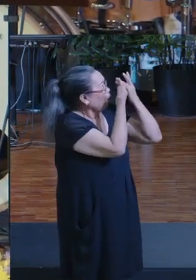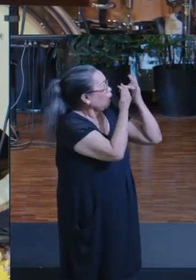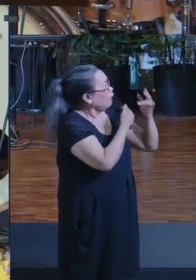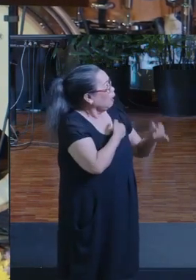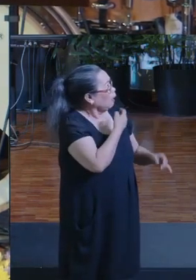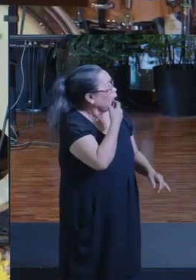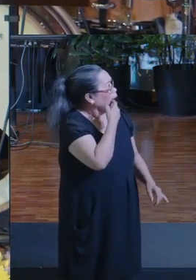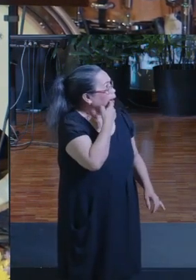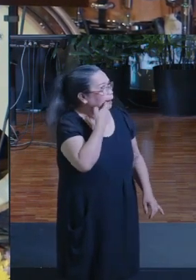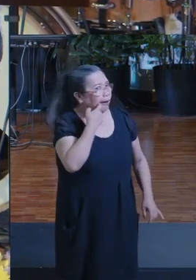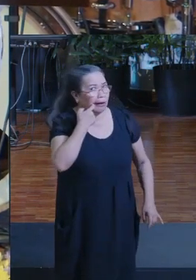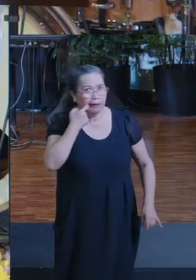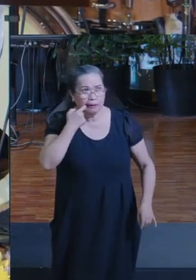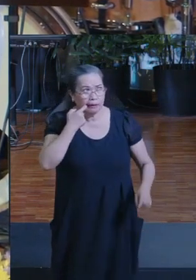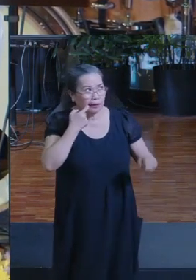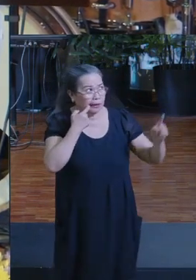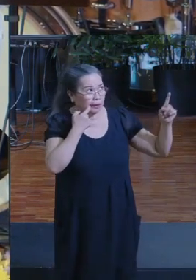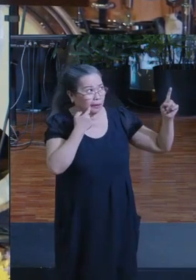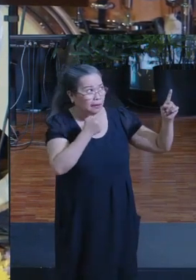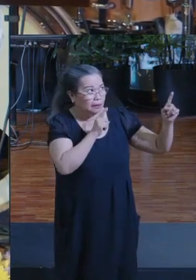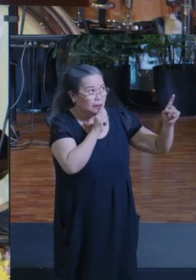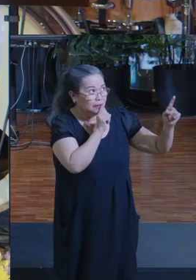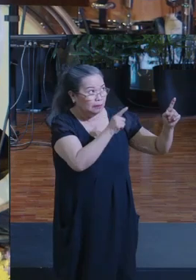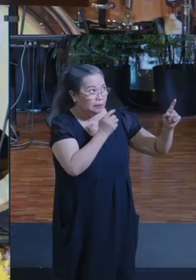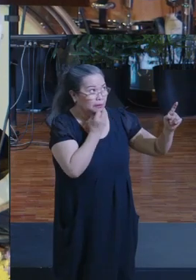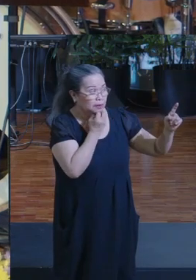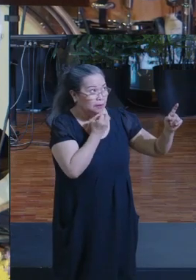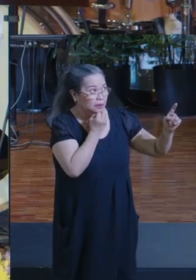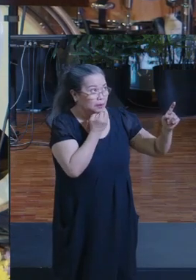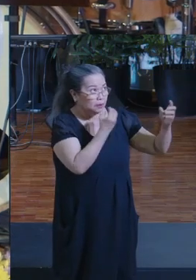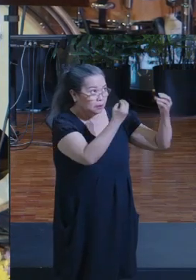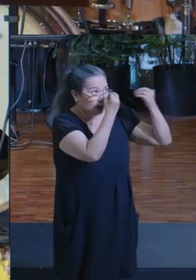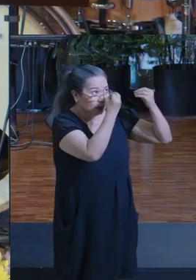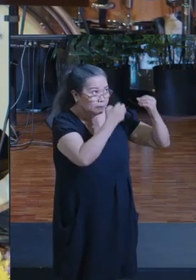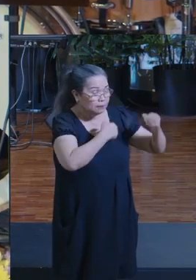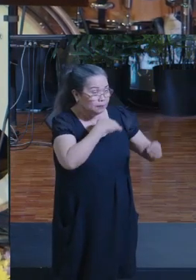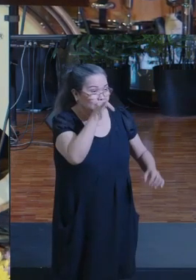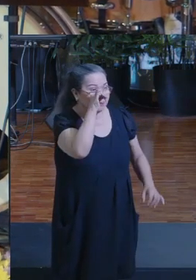sila dito sa mga Judaizer na nagtuturo ng mali.